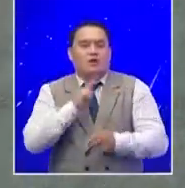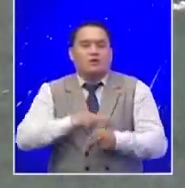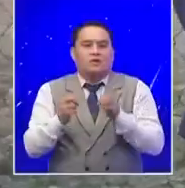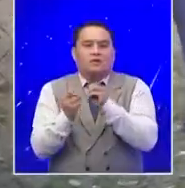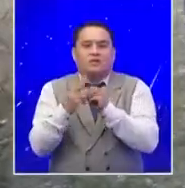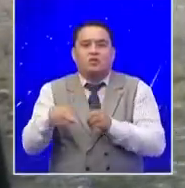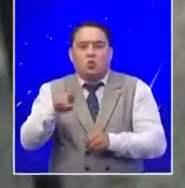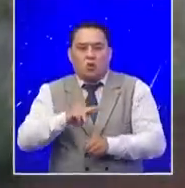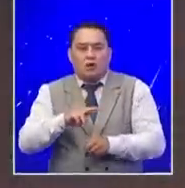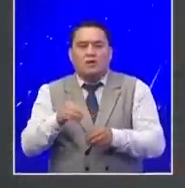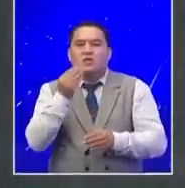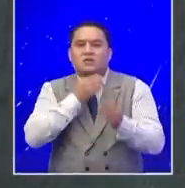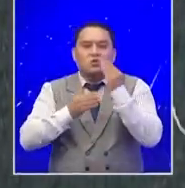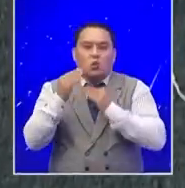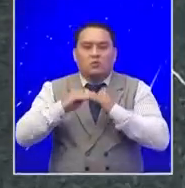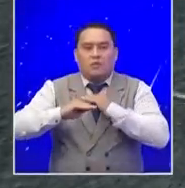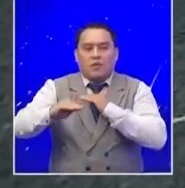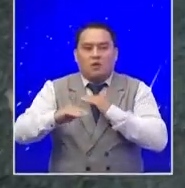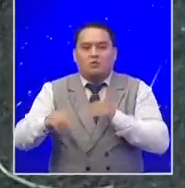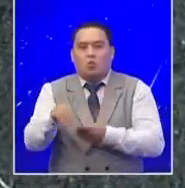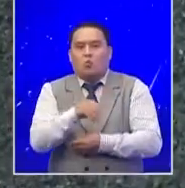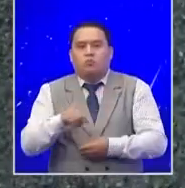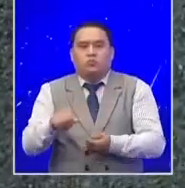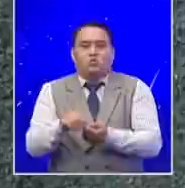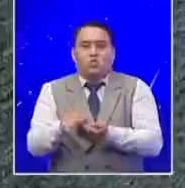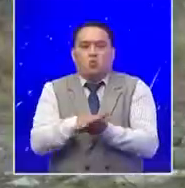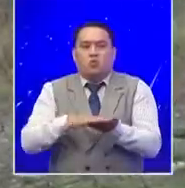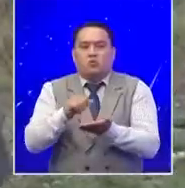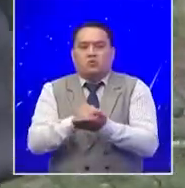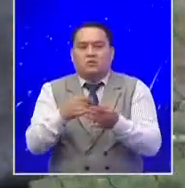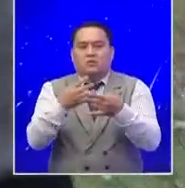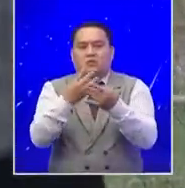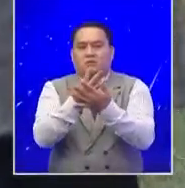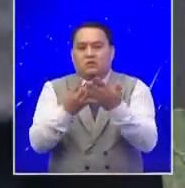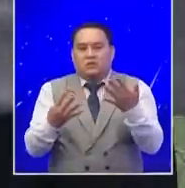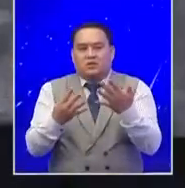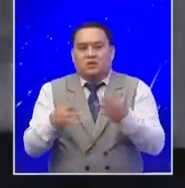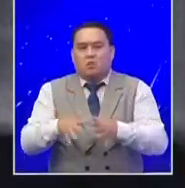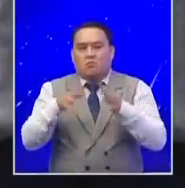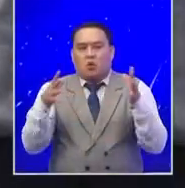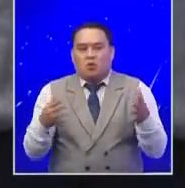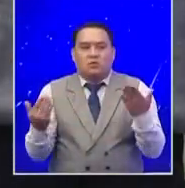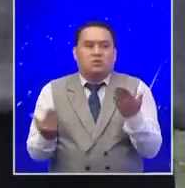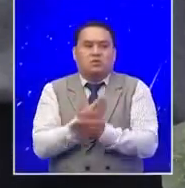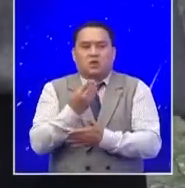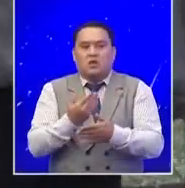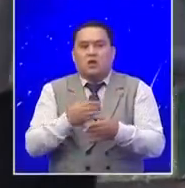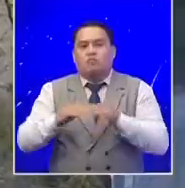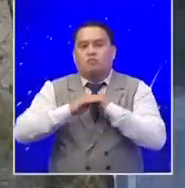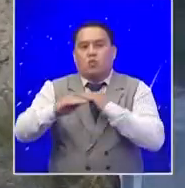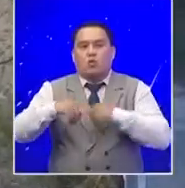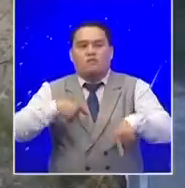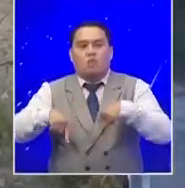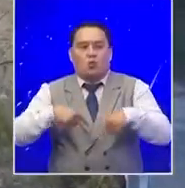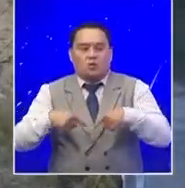12 июля. Искусственное покрытие рассыпается на глазах. Сетки не стянуты и имеют огромные дыры. Заново перестелить поле и привести в